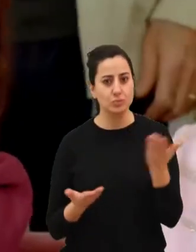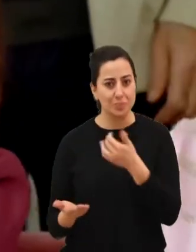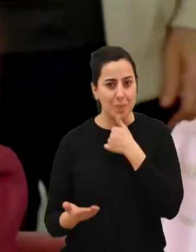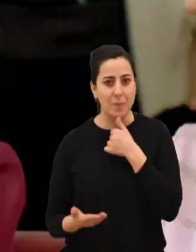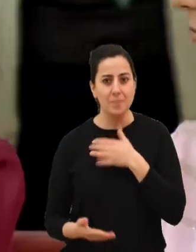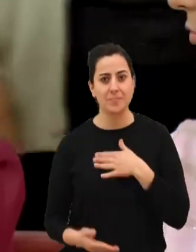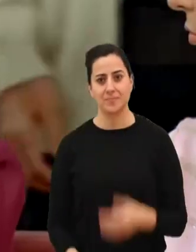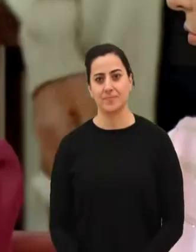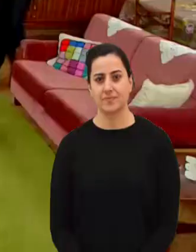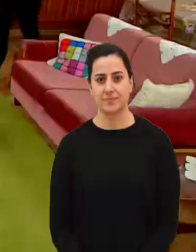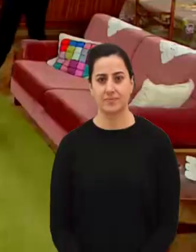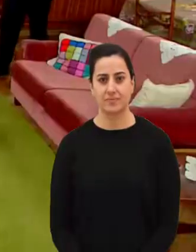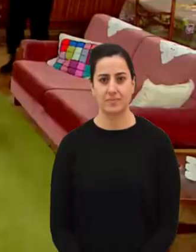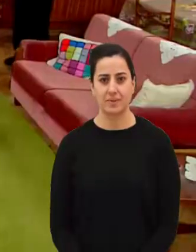Buyurun.